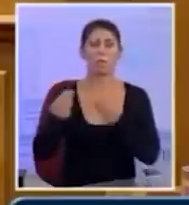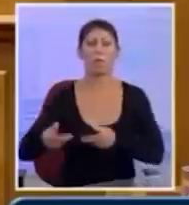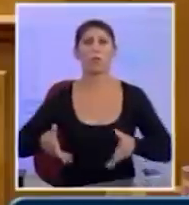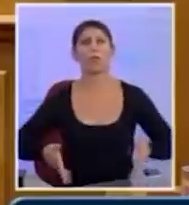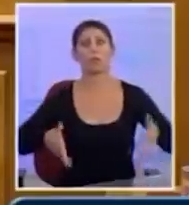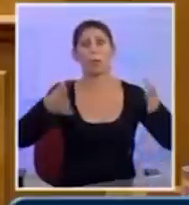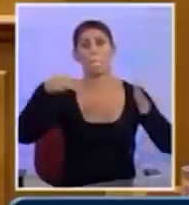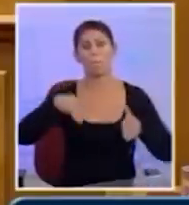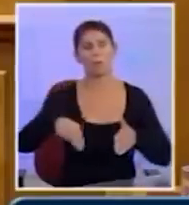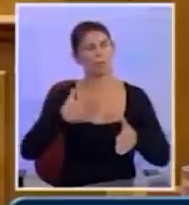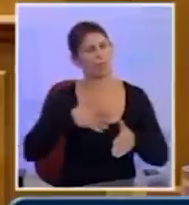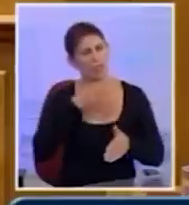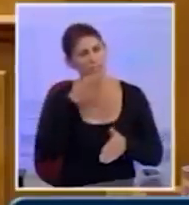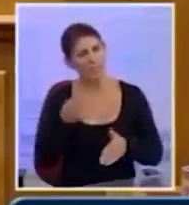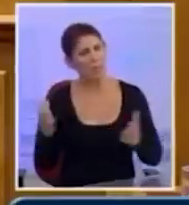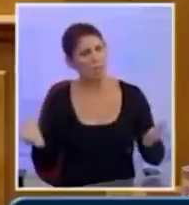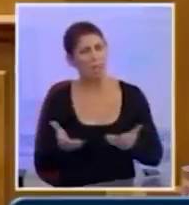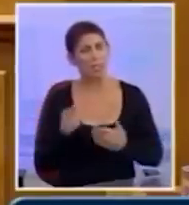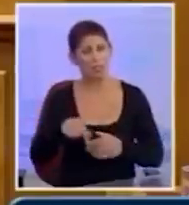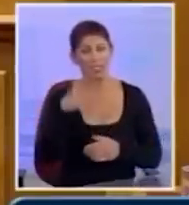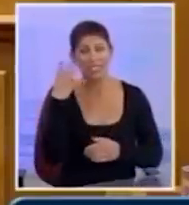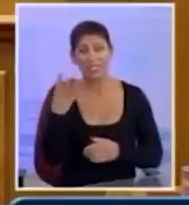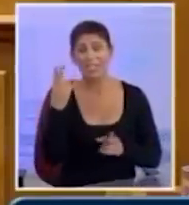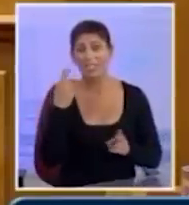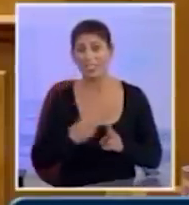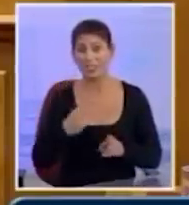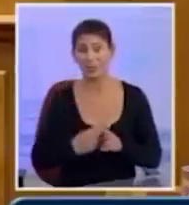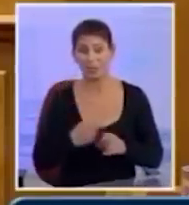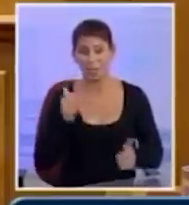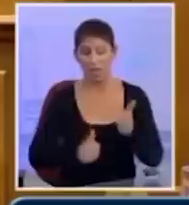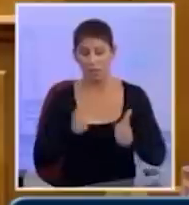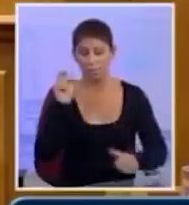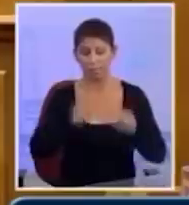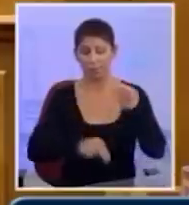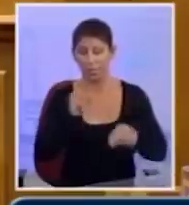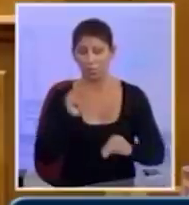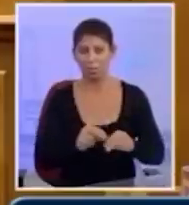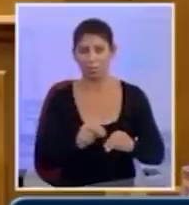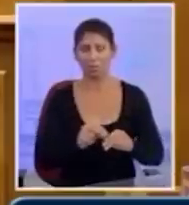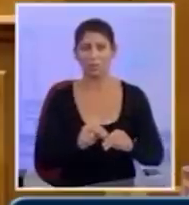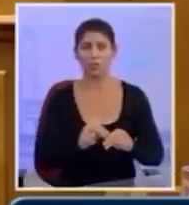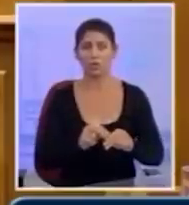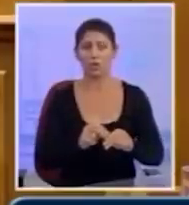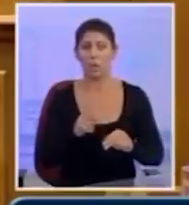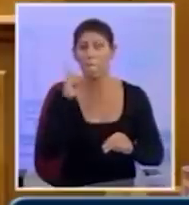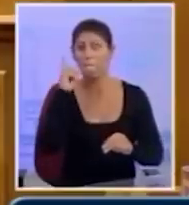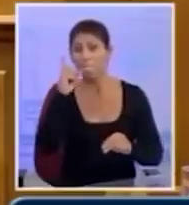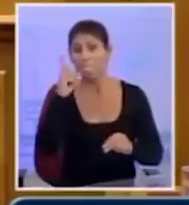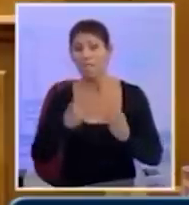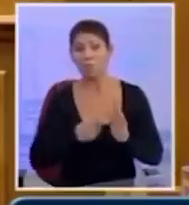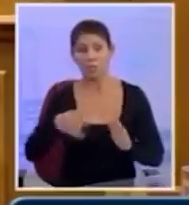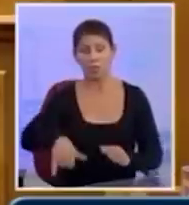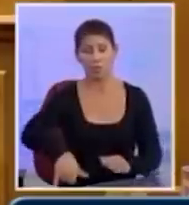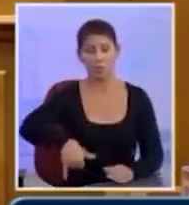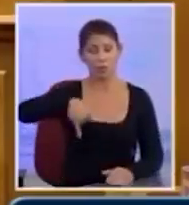θέλω να σας πω κάτι. Και στις τέσσερις αυτές κρίσιμες αναμετρήσεις δεν πήρα ούτε μια φορά να